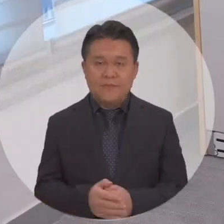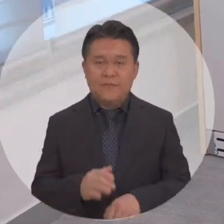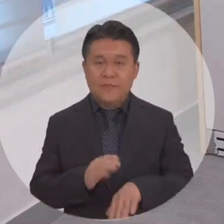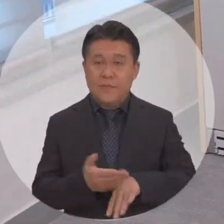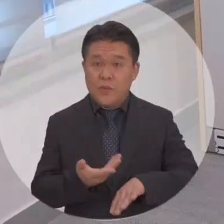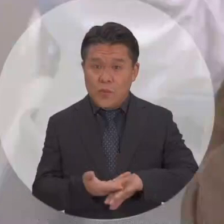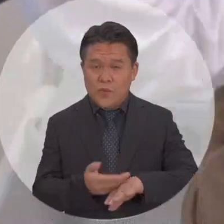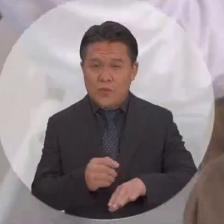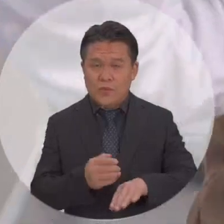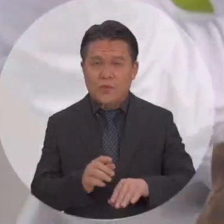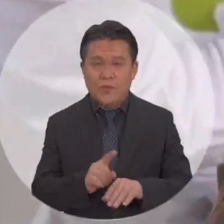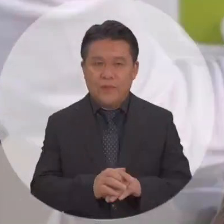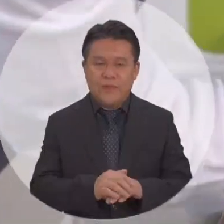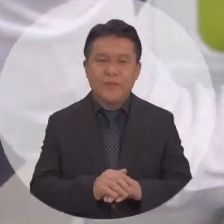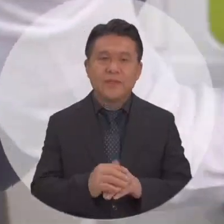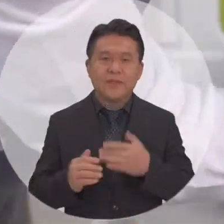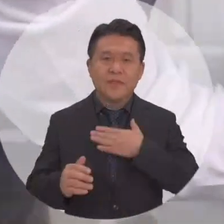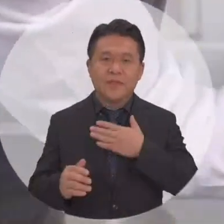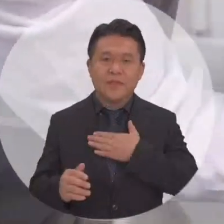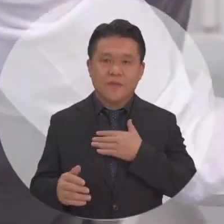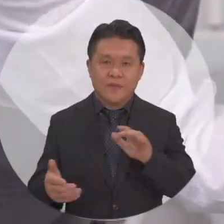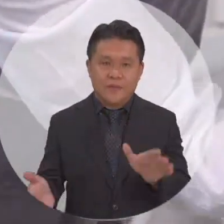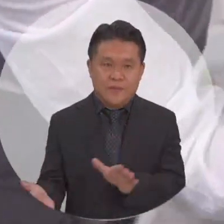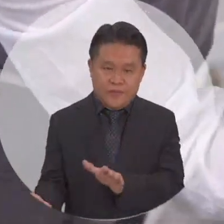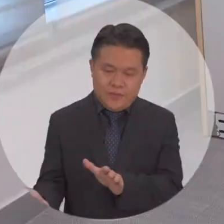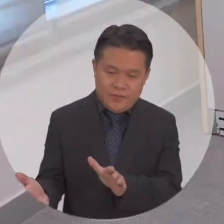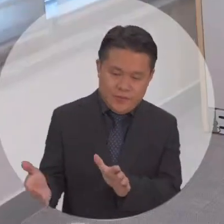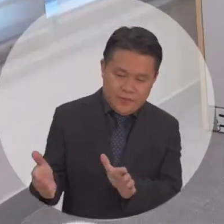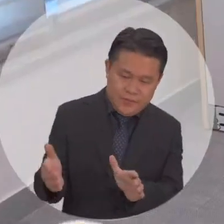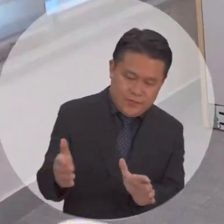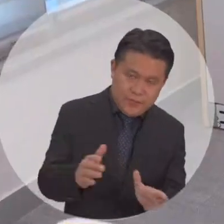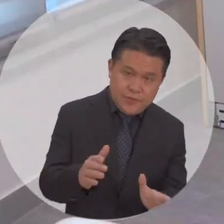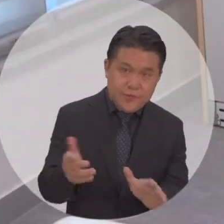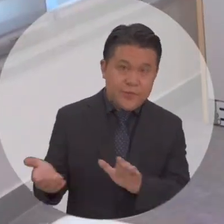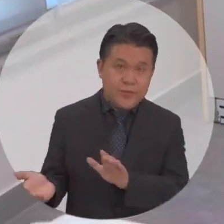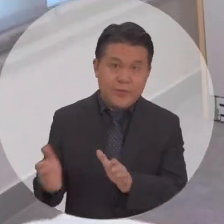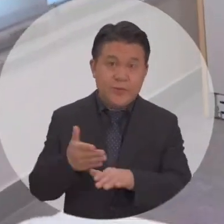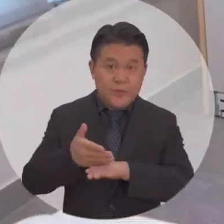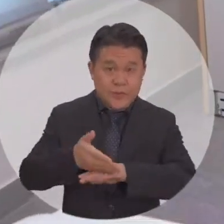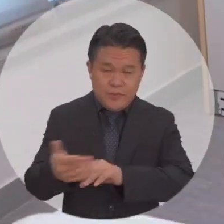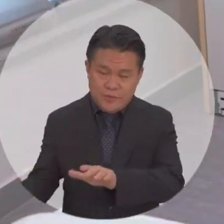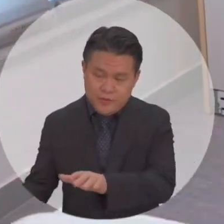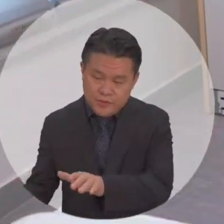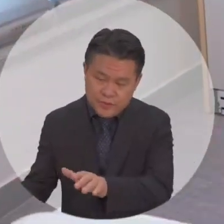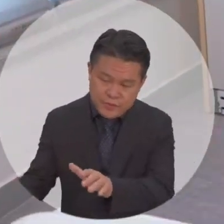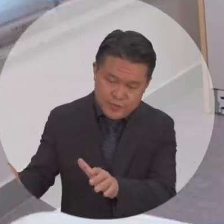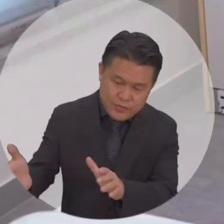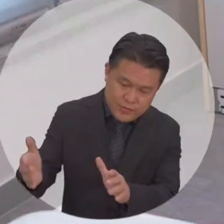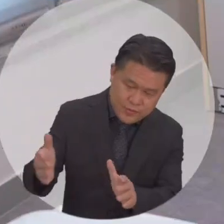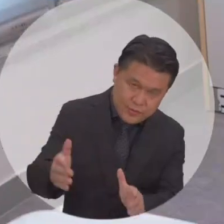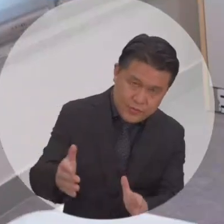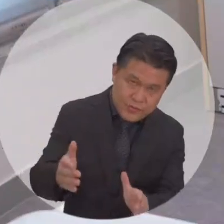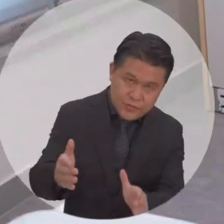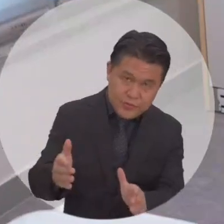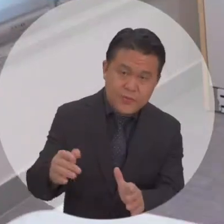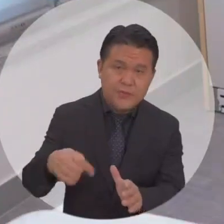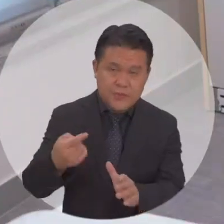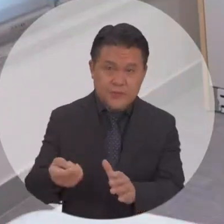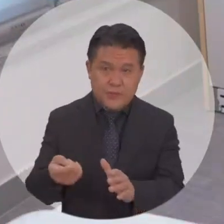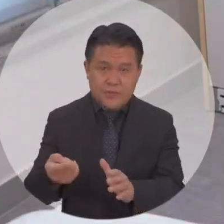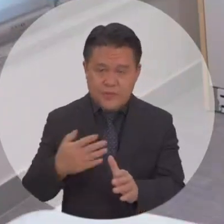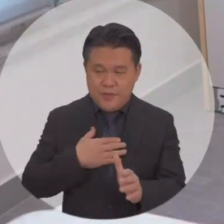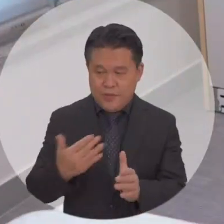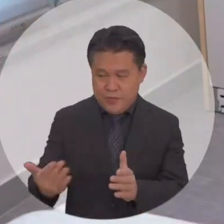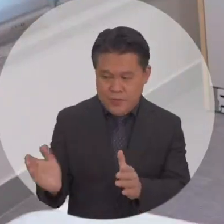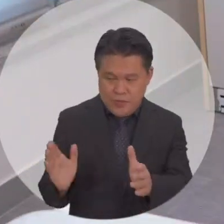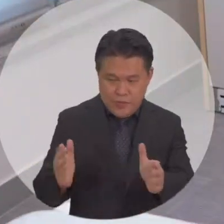요양보호사의 다른 손을 대상자의 가슴 위에 올린 손을 지지하여 천천히 대상자의 윗몸을 일으켜 올리면서